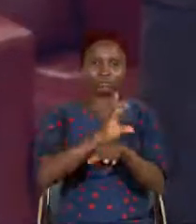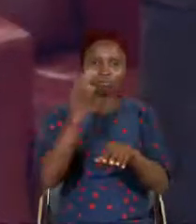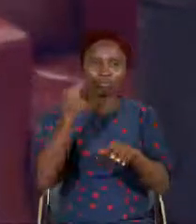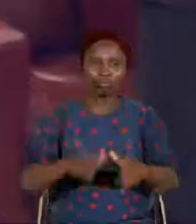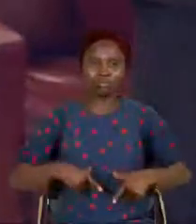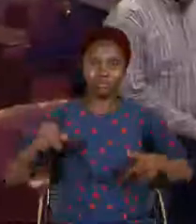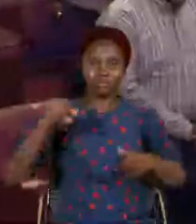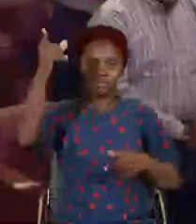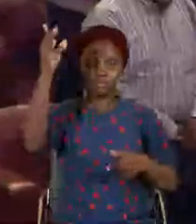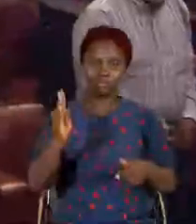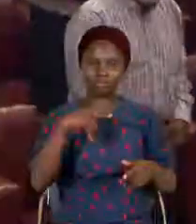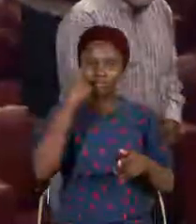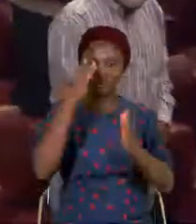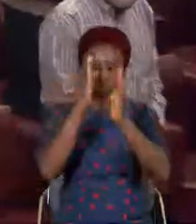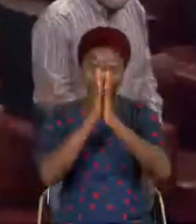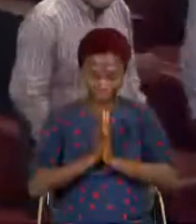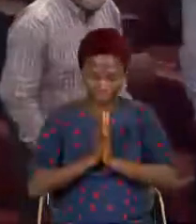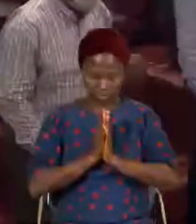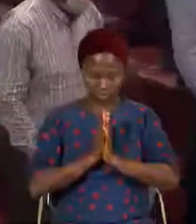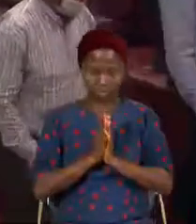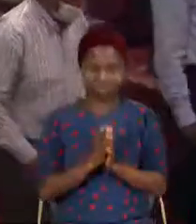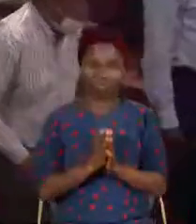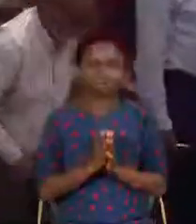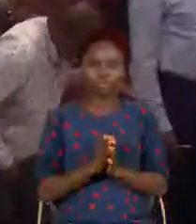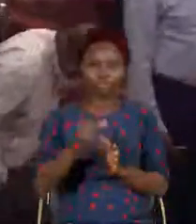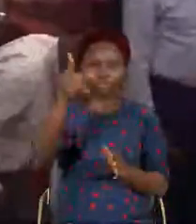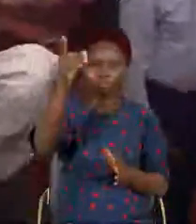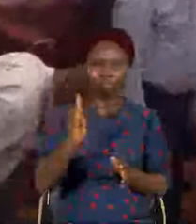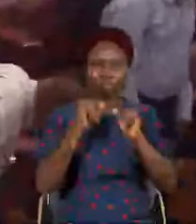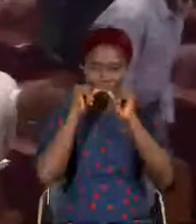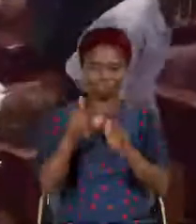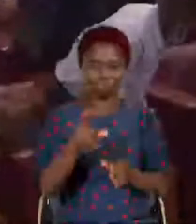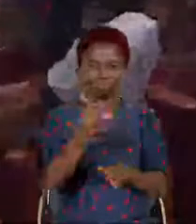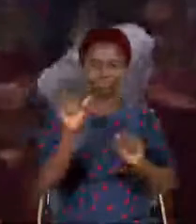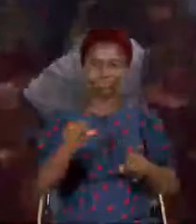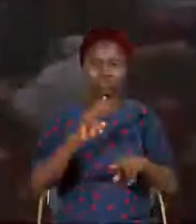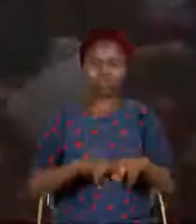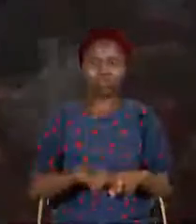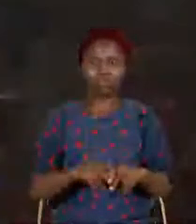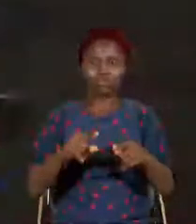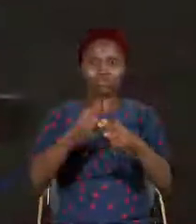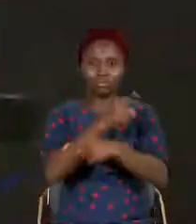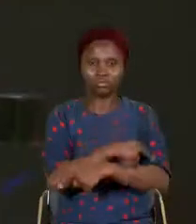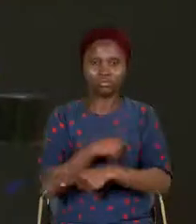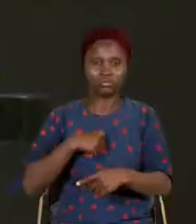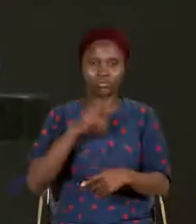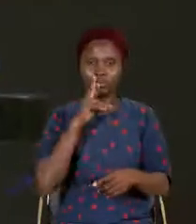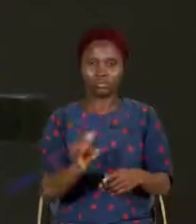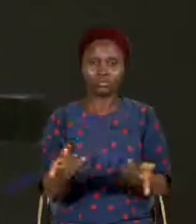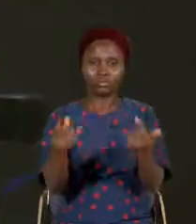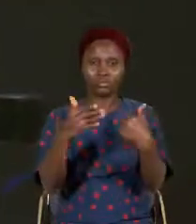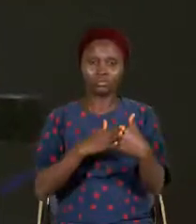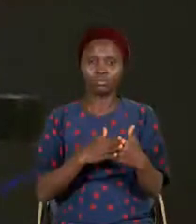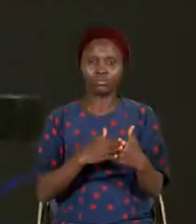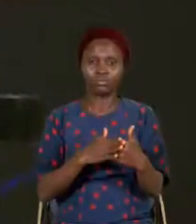Que l'Église du Dieu vivant dise Amen. Que Dieu vous bénisse, prenez siège.